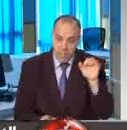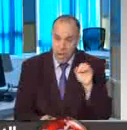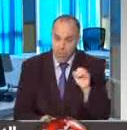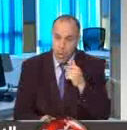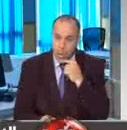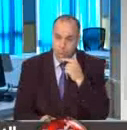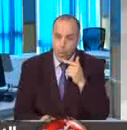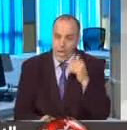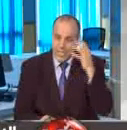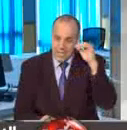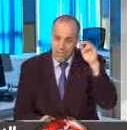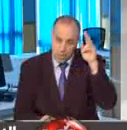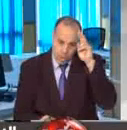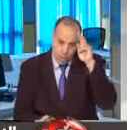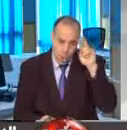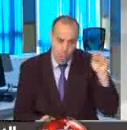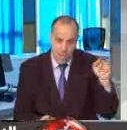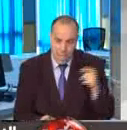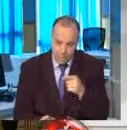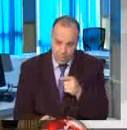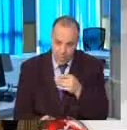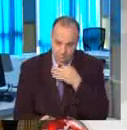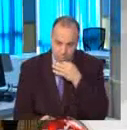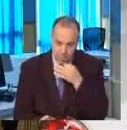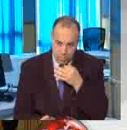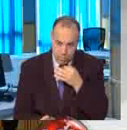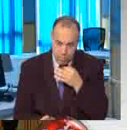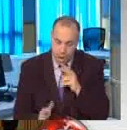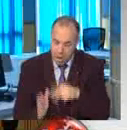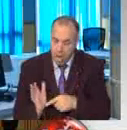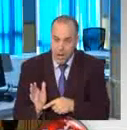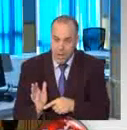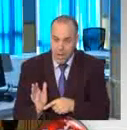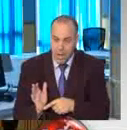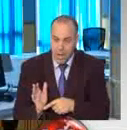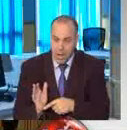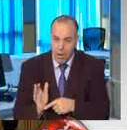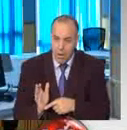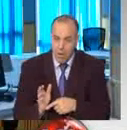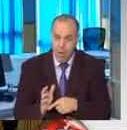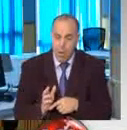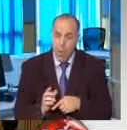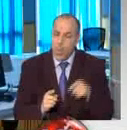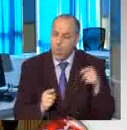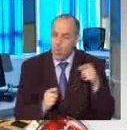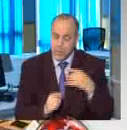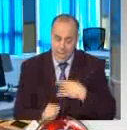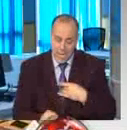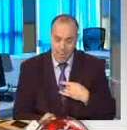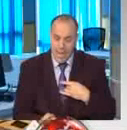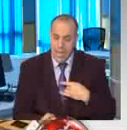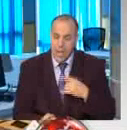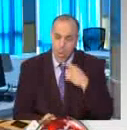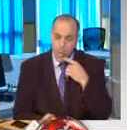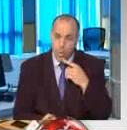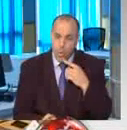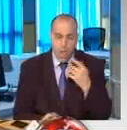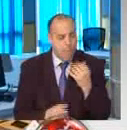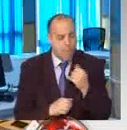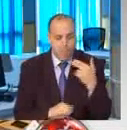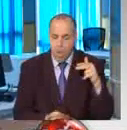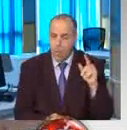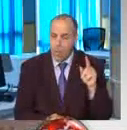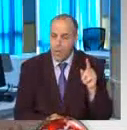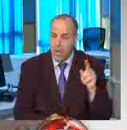اعتبر السفير السعودي لدى الأمم المتحدة أن استصدار قرار يندد بالهجمات ضد المدنيين في اليمن أمر غير مقبول في